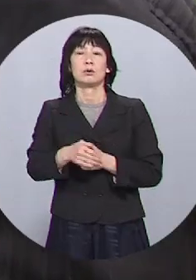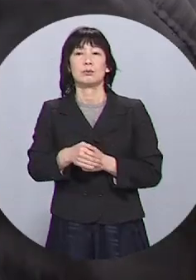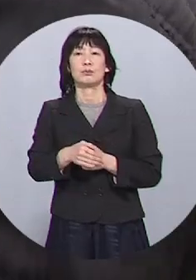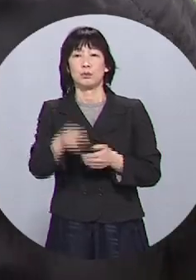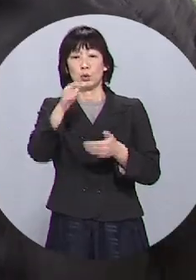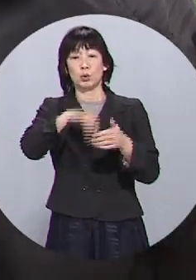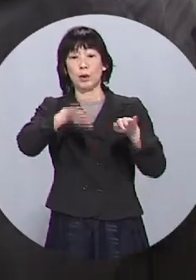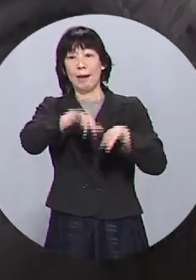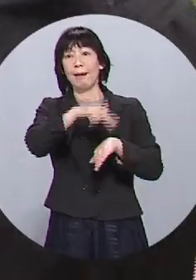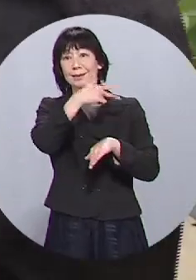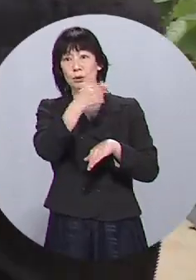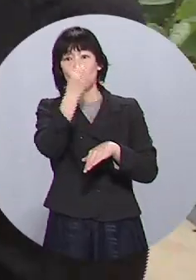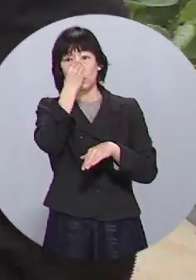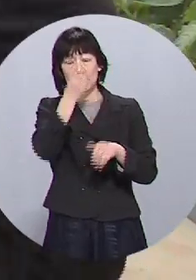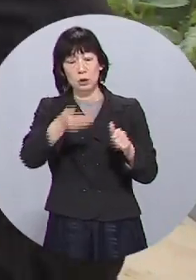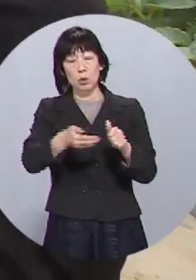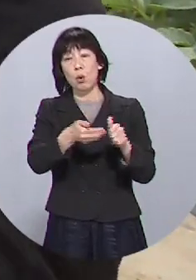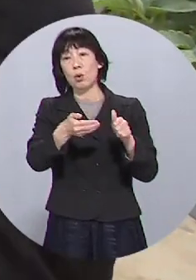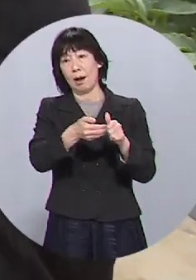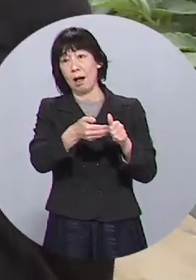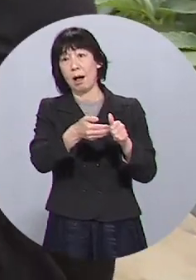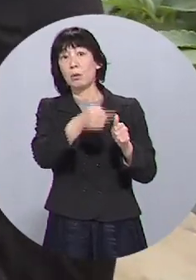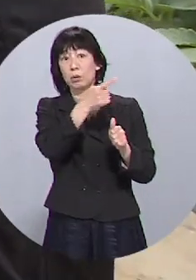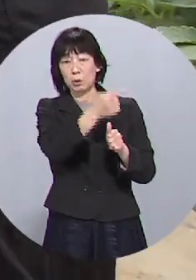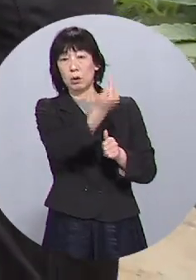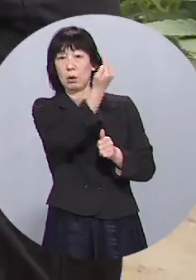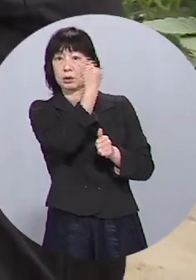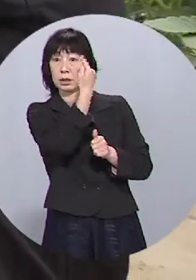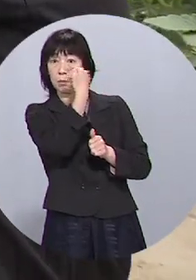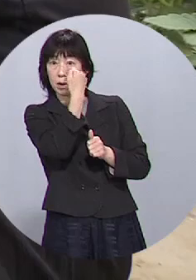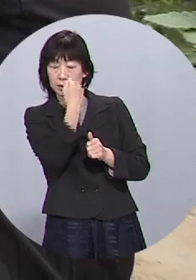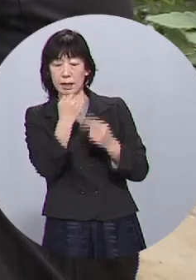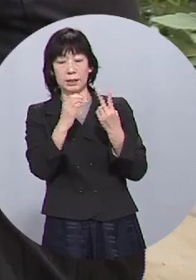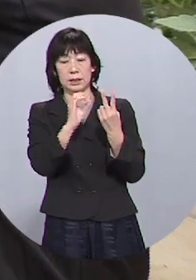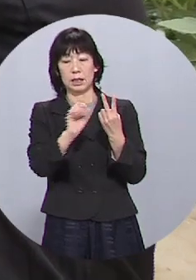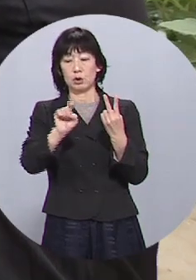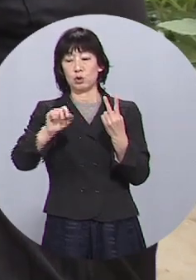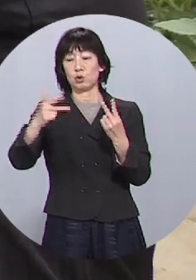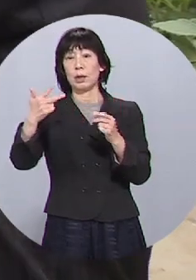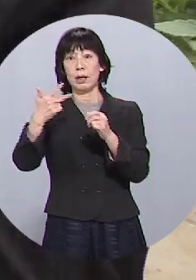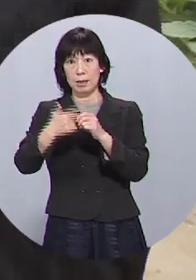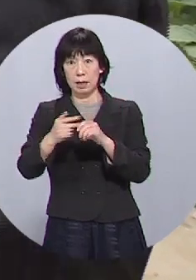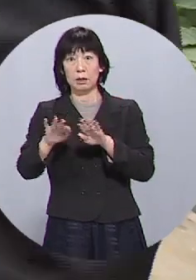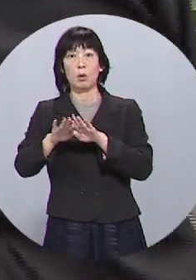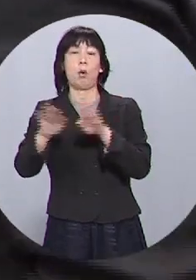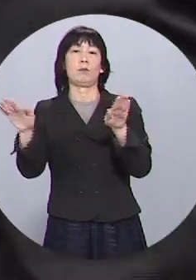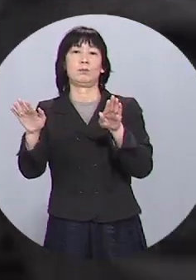市のいちご農家から栽培の指導を受けて2017年にオープンしました。